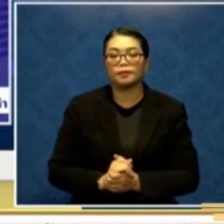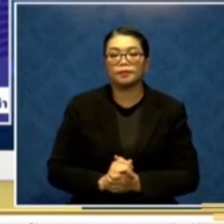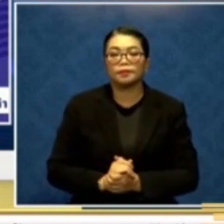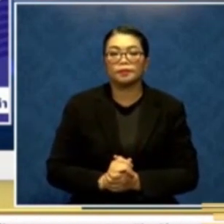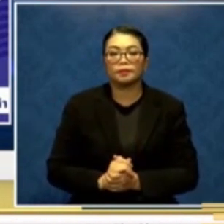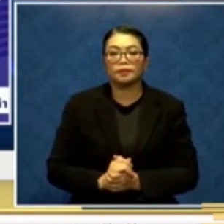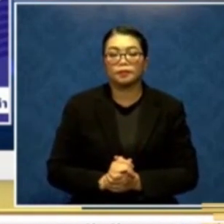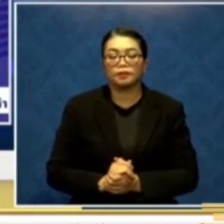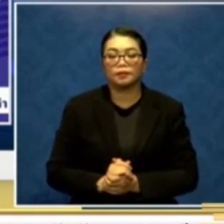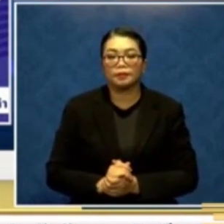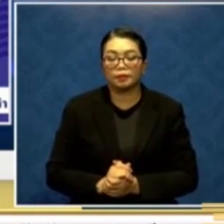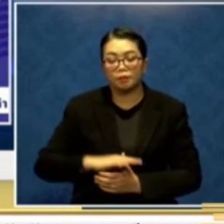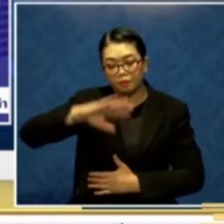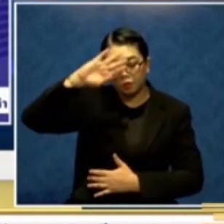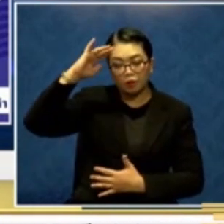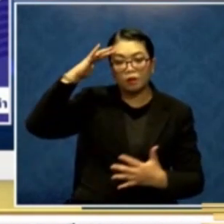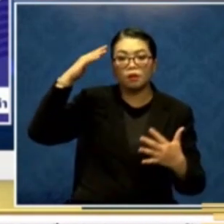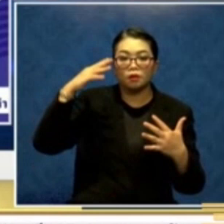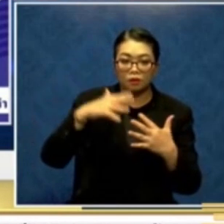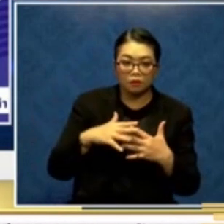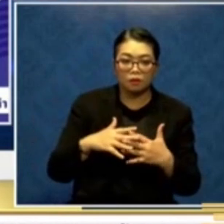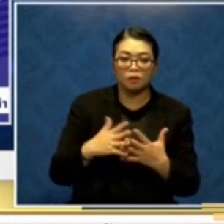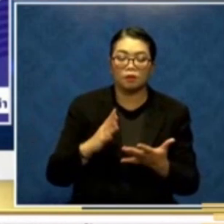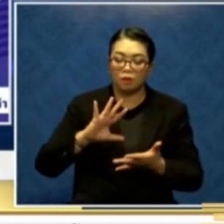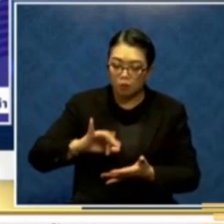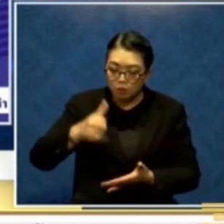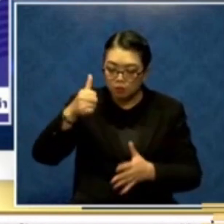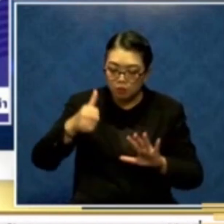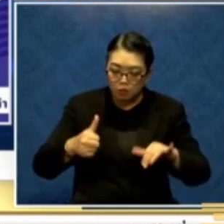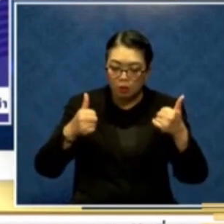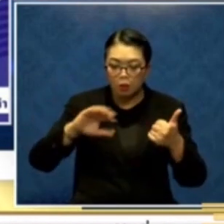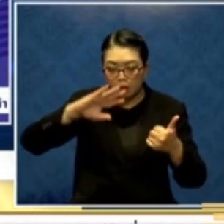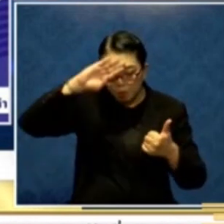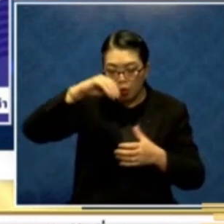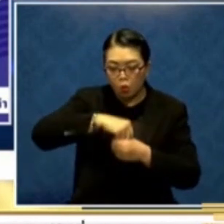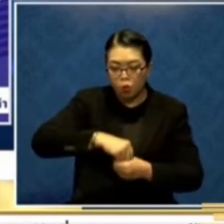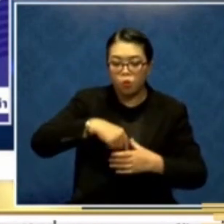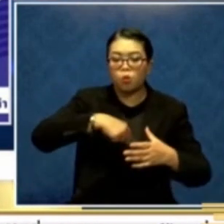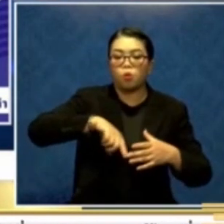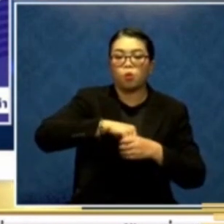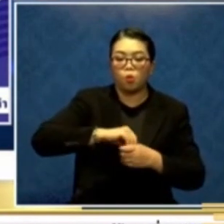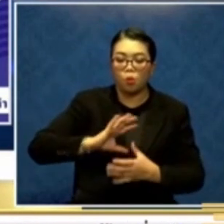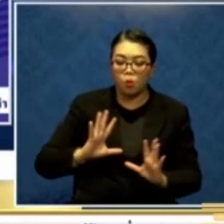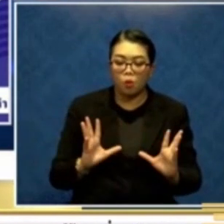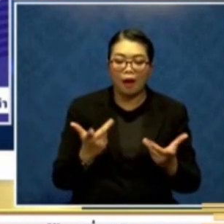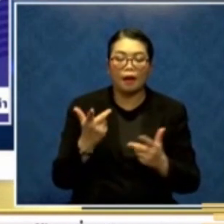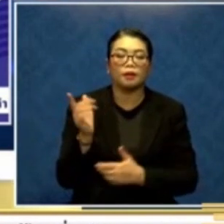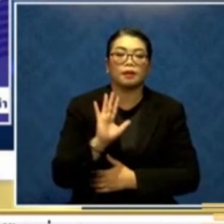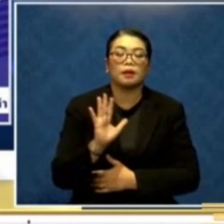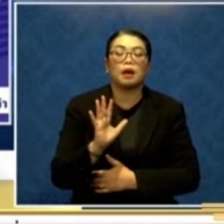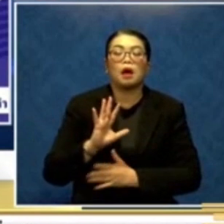ผมเนมเรียธรฐานอยนครับผู้ปจตเวทการบำบัด ถ้าบำบดแผู้ปัญในจะไมสามารถช่วยใหหายขาด